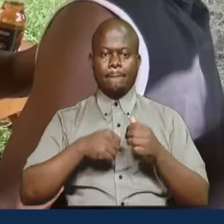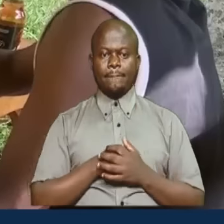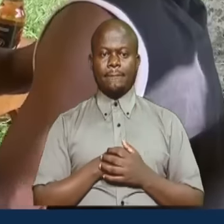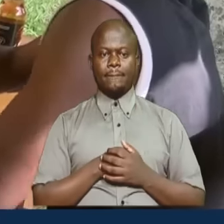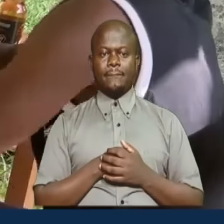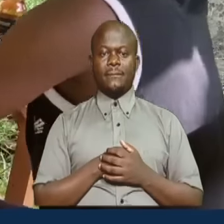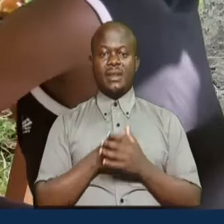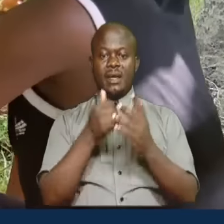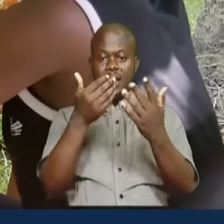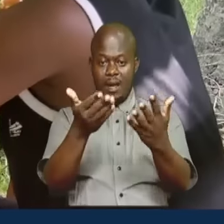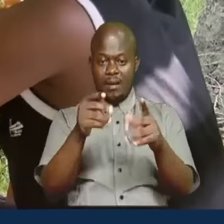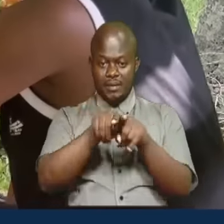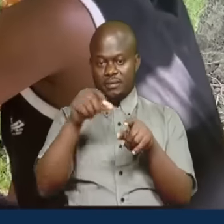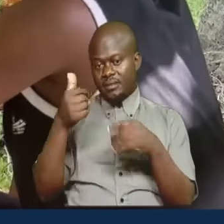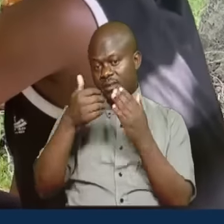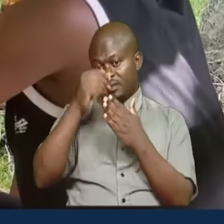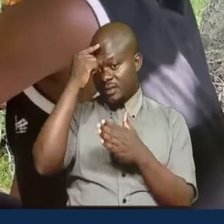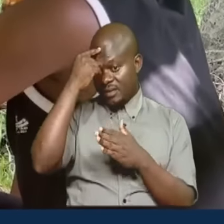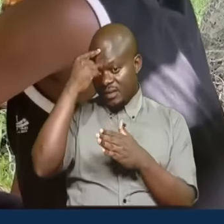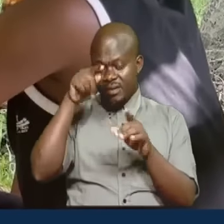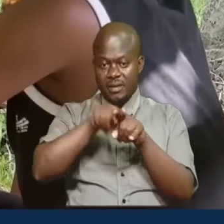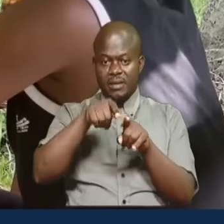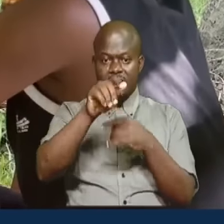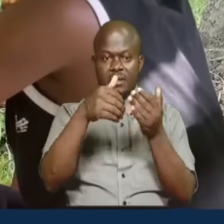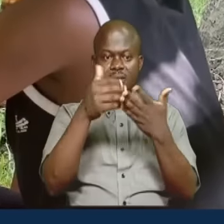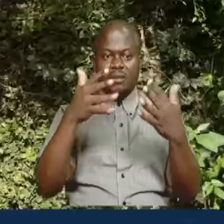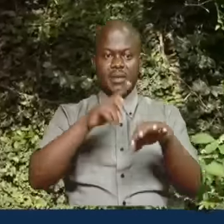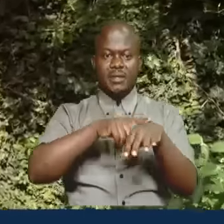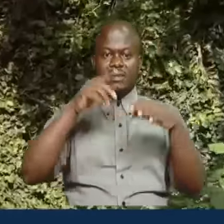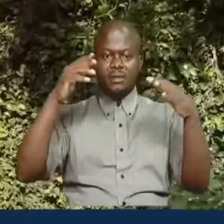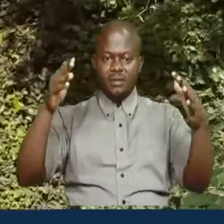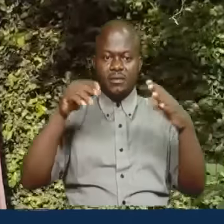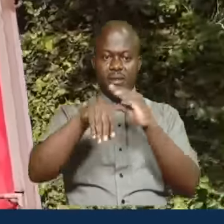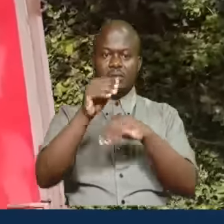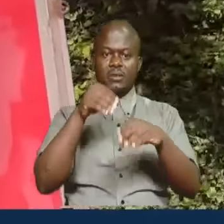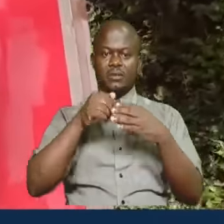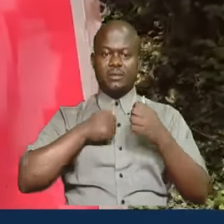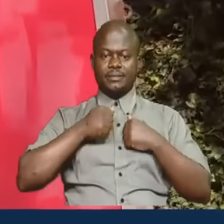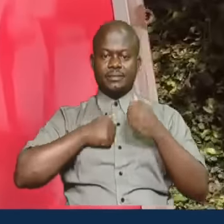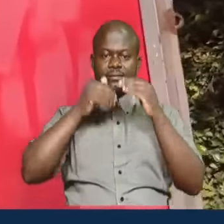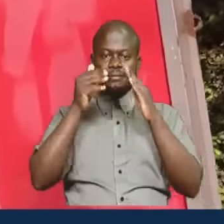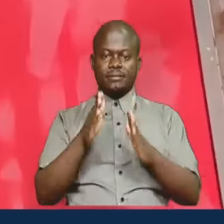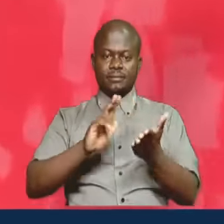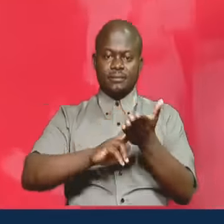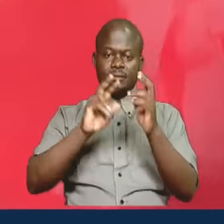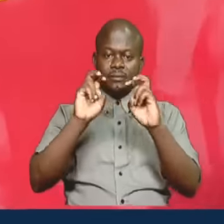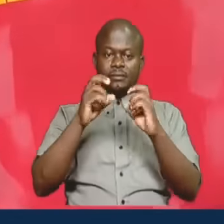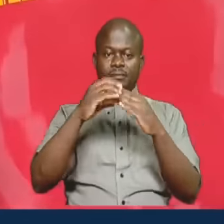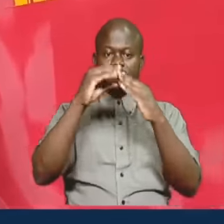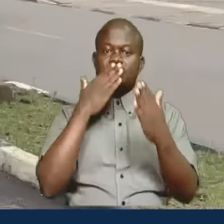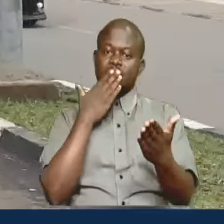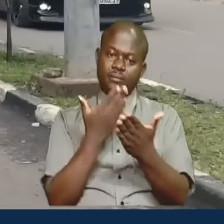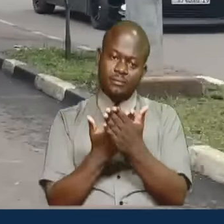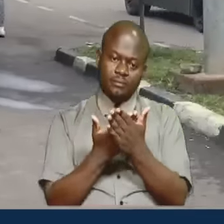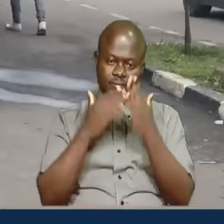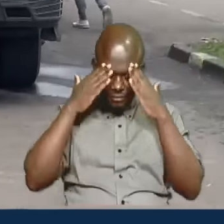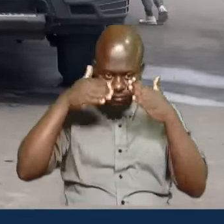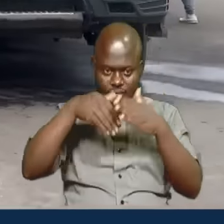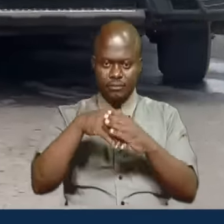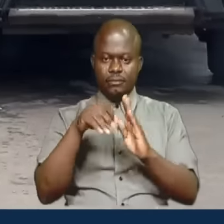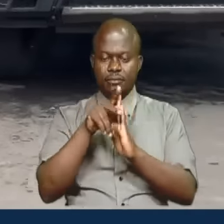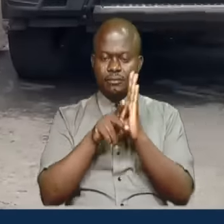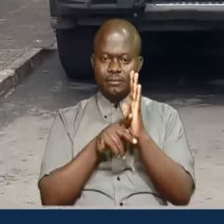Aba kimwe n'abandi bahinde bagenzi babo bamaze igihe kirekire bari mu bucuruzi mu Rwanda bemeza ko imiyoborere myiza yimakaje ingamba